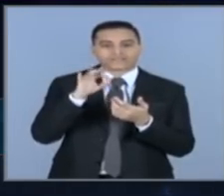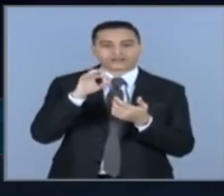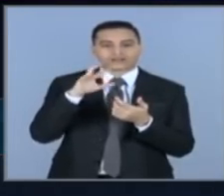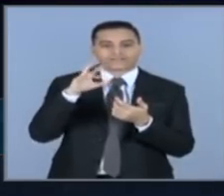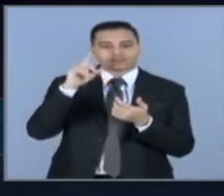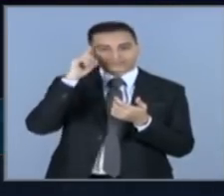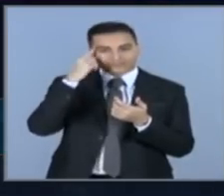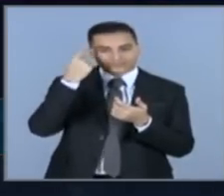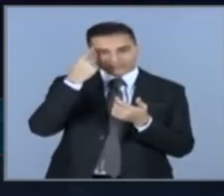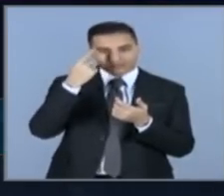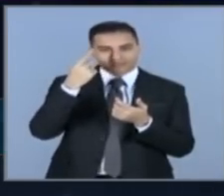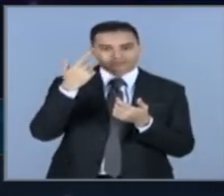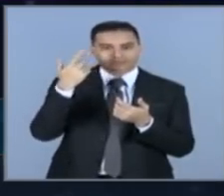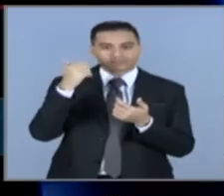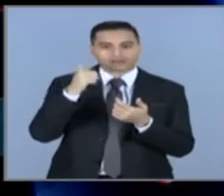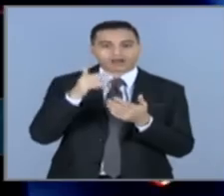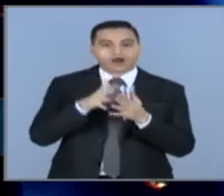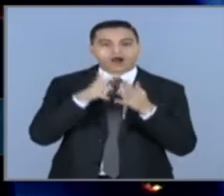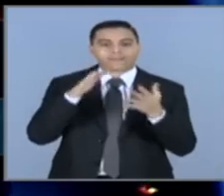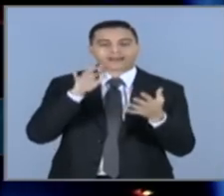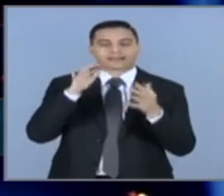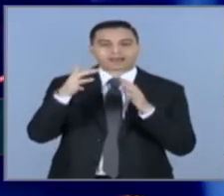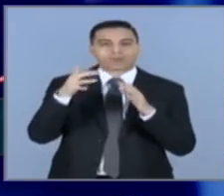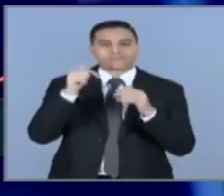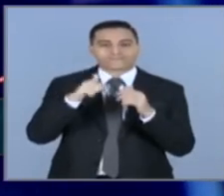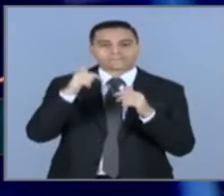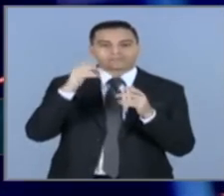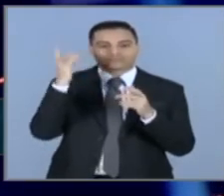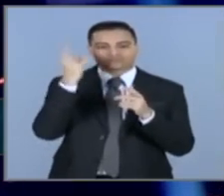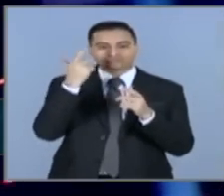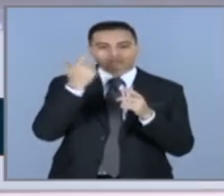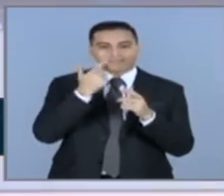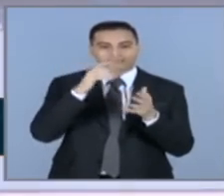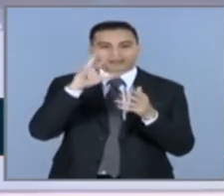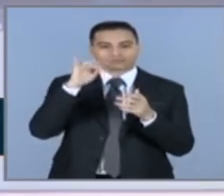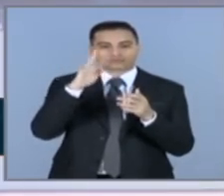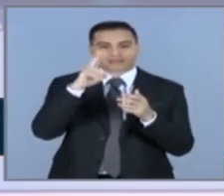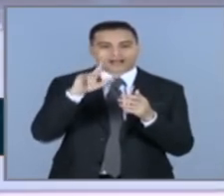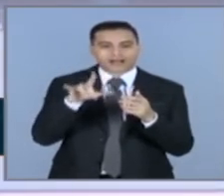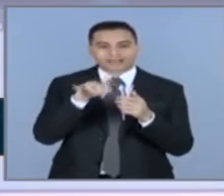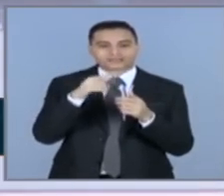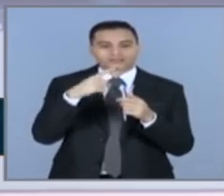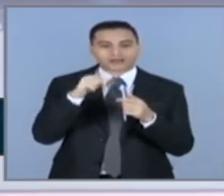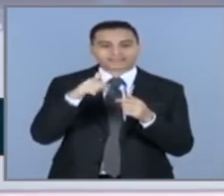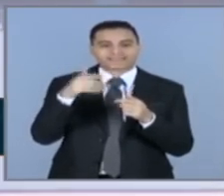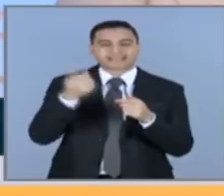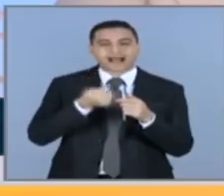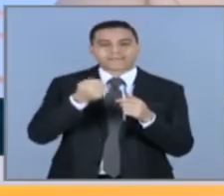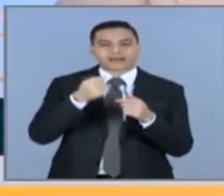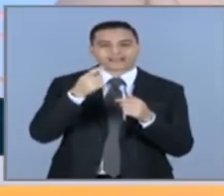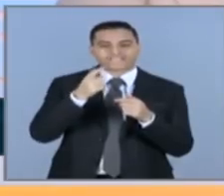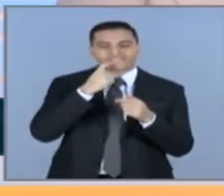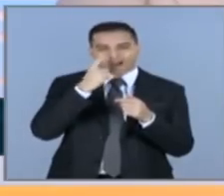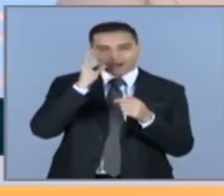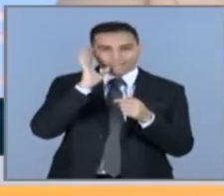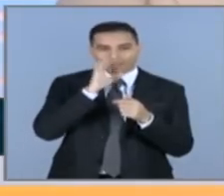قدس. فلسطين. غلط. ما هو أكبر كوكب في المجموعة الشمسية؟ مشتري. صح. سلامات أغنية الفنانة